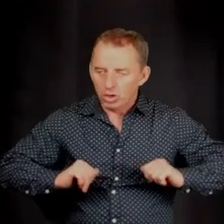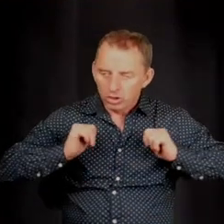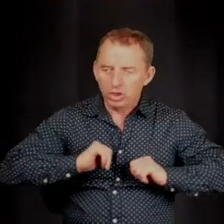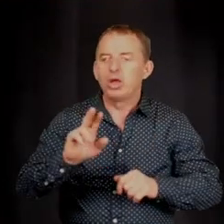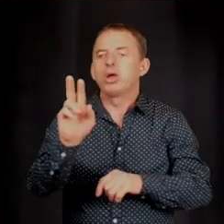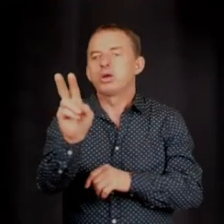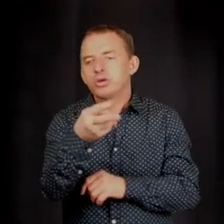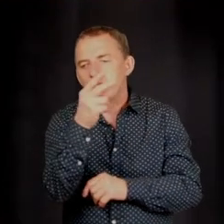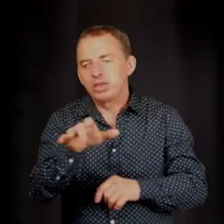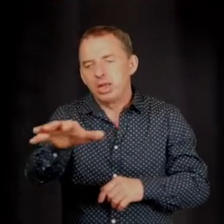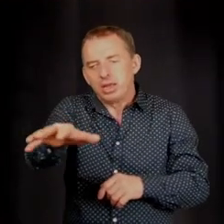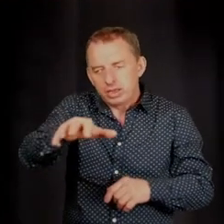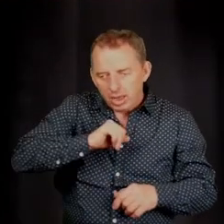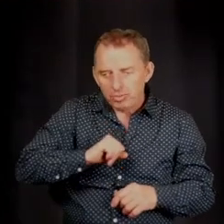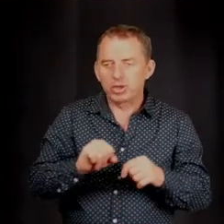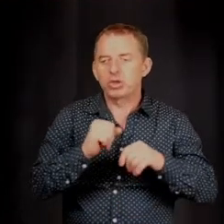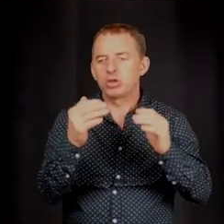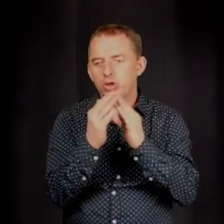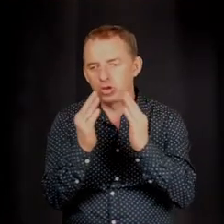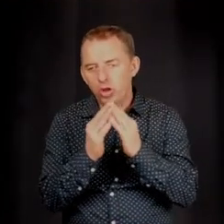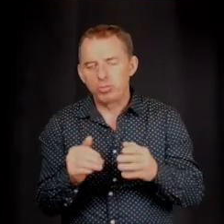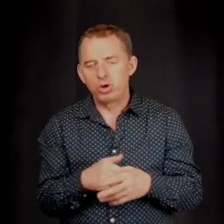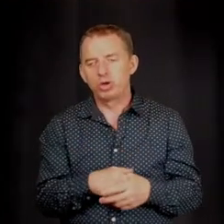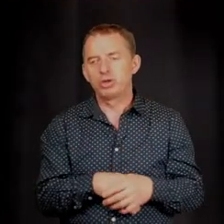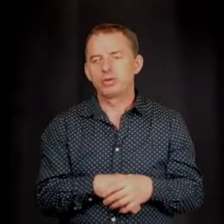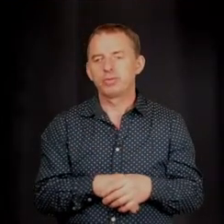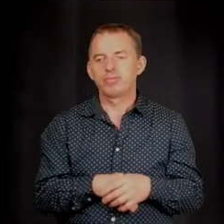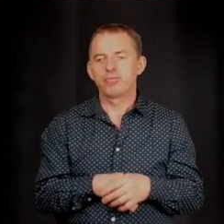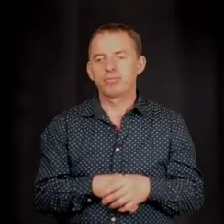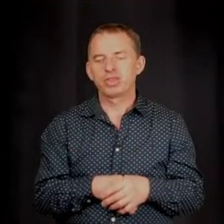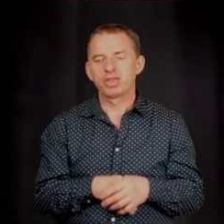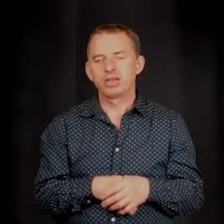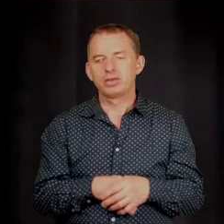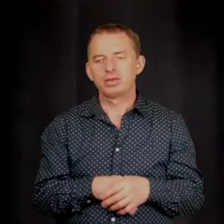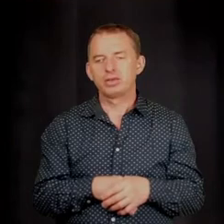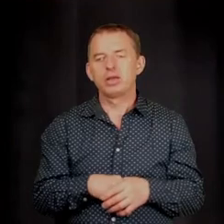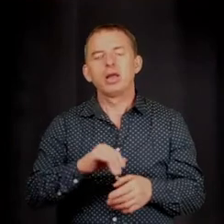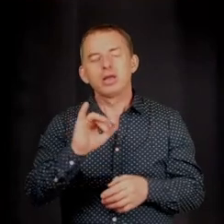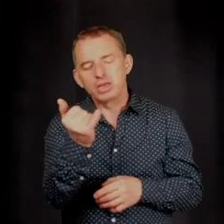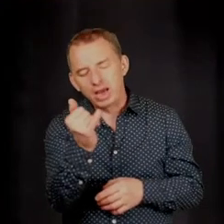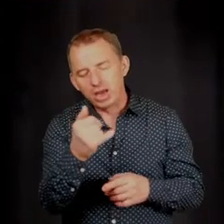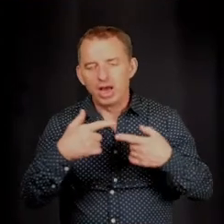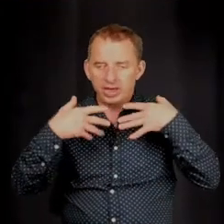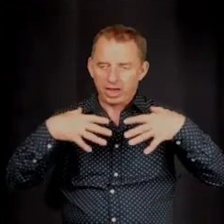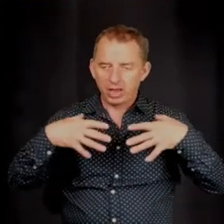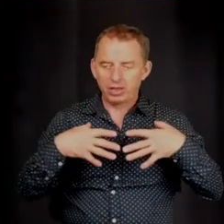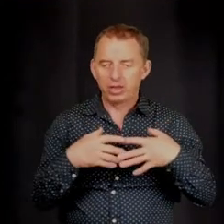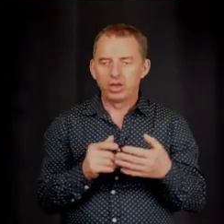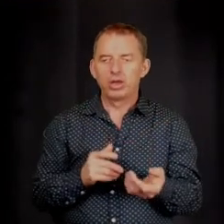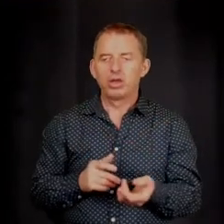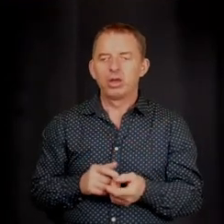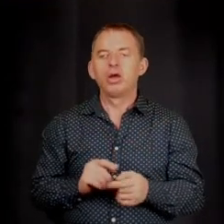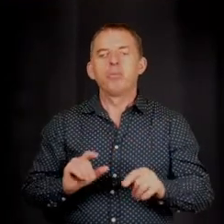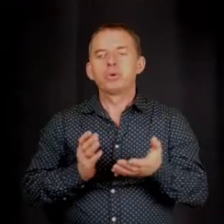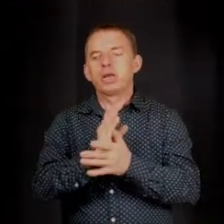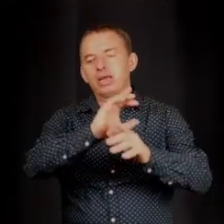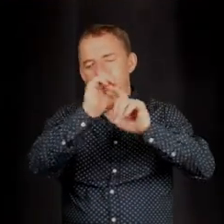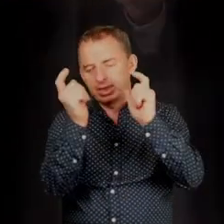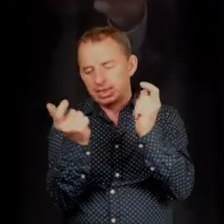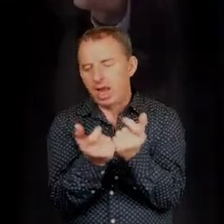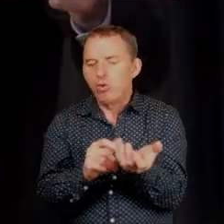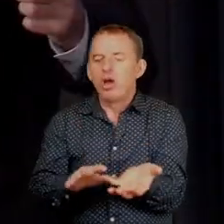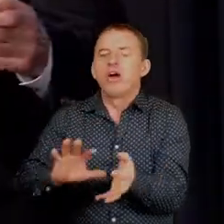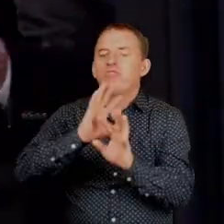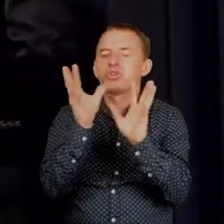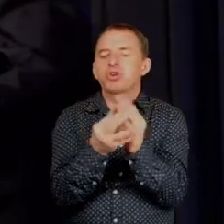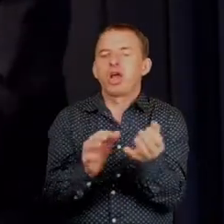kiedy zabierze and nas do what domu. Rejoicing there will be throughout the entire universe. Jaka radość przez cały wszechświat przejdzie. The